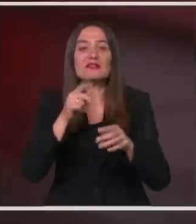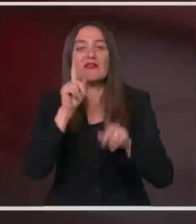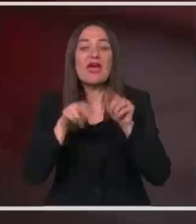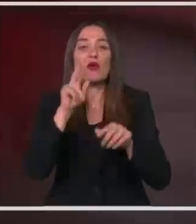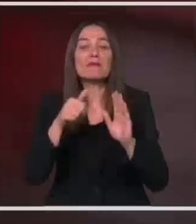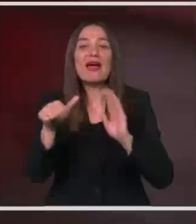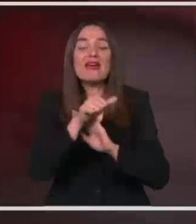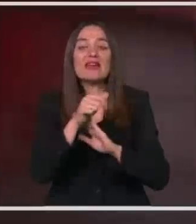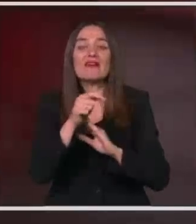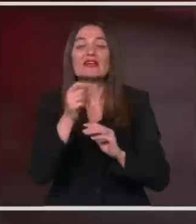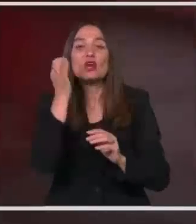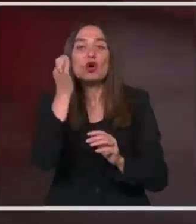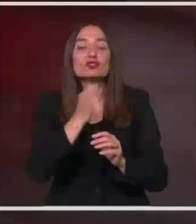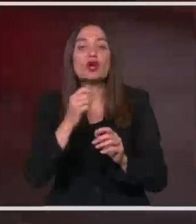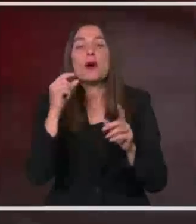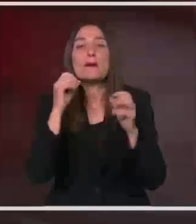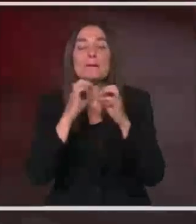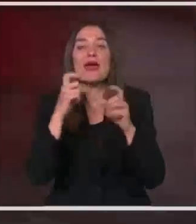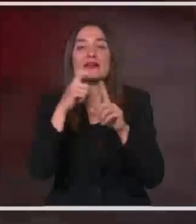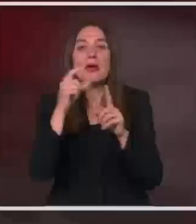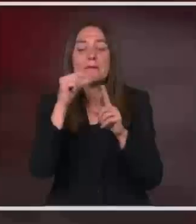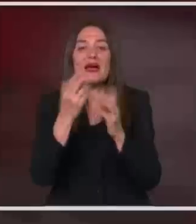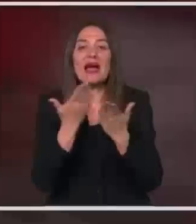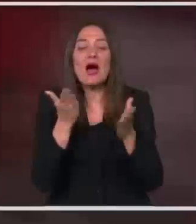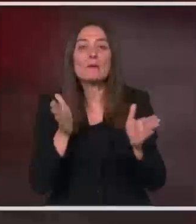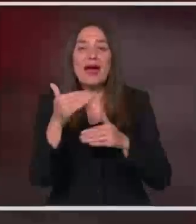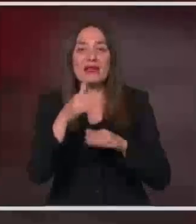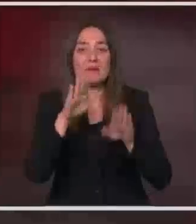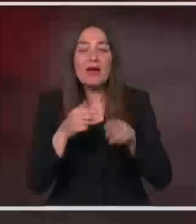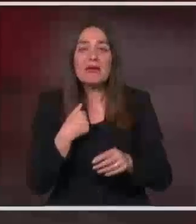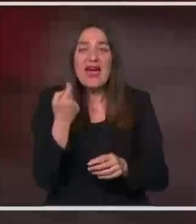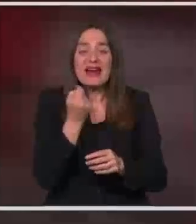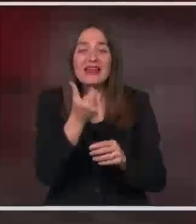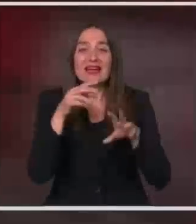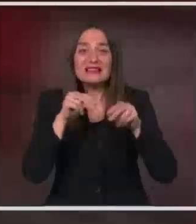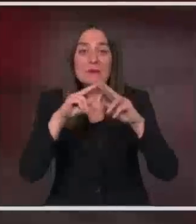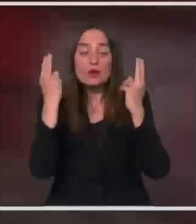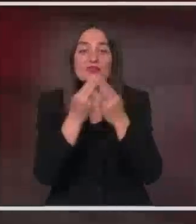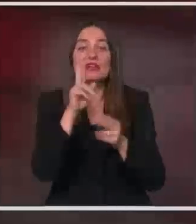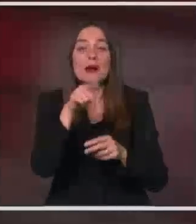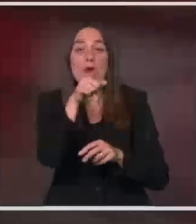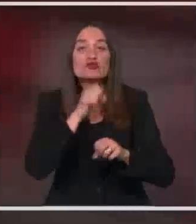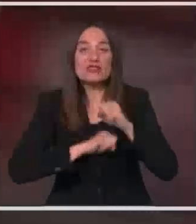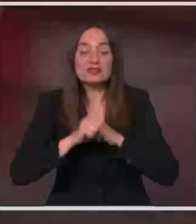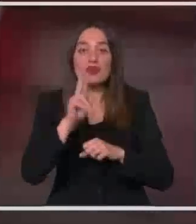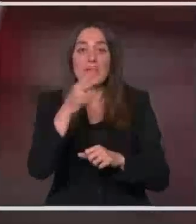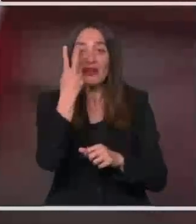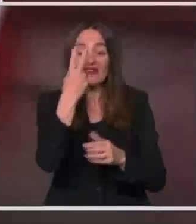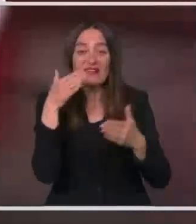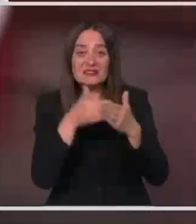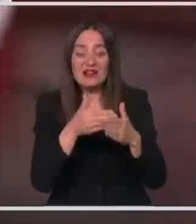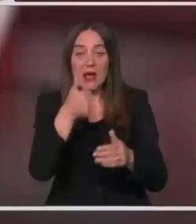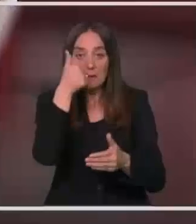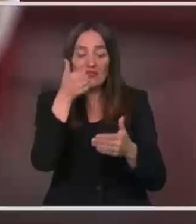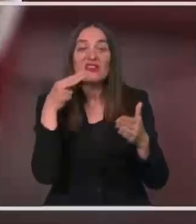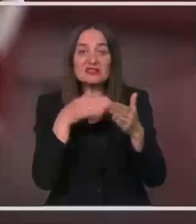11% BDP-a kao paket mera. Dakle, retka smo zemlja u svetu koja tako nešto može da izdrži. Imamo dva cilja. Prvi cilj